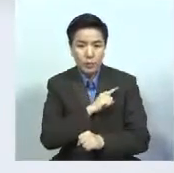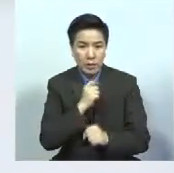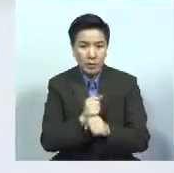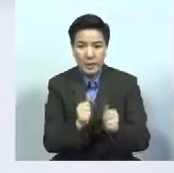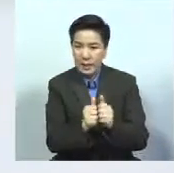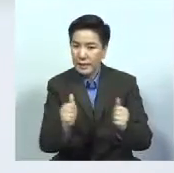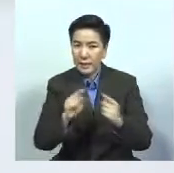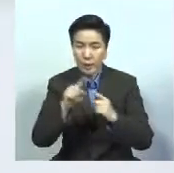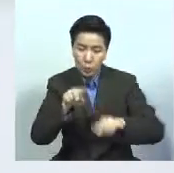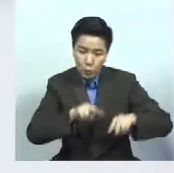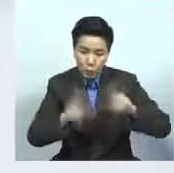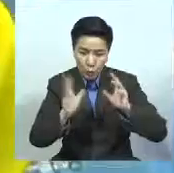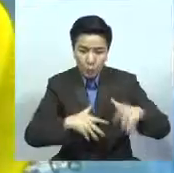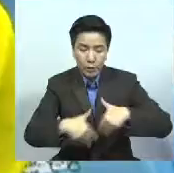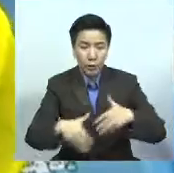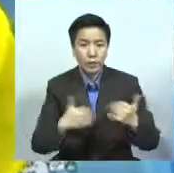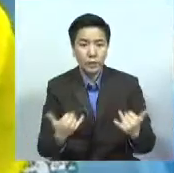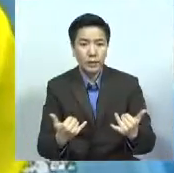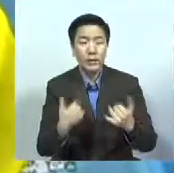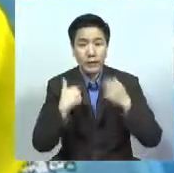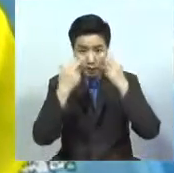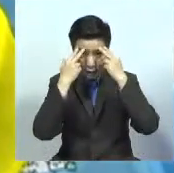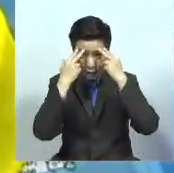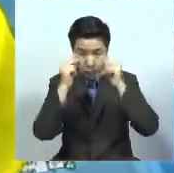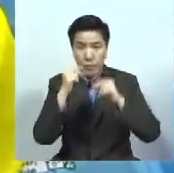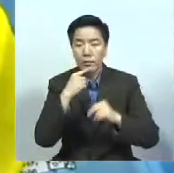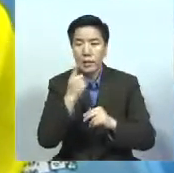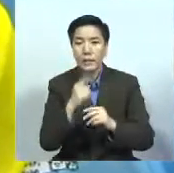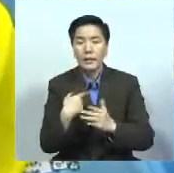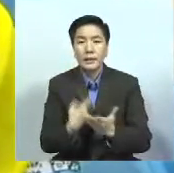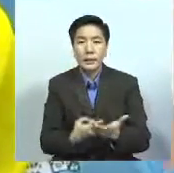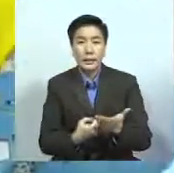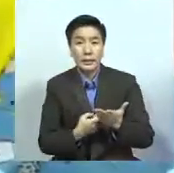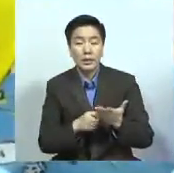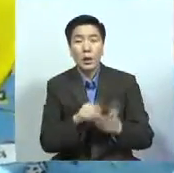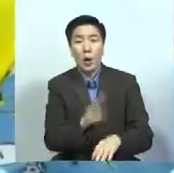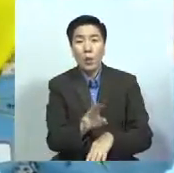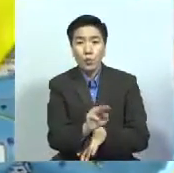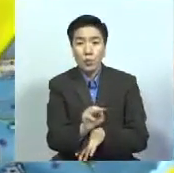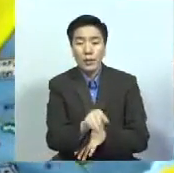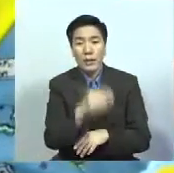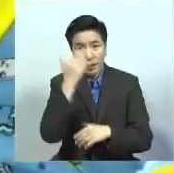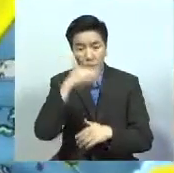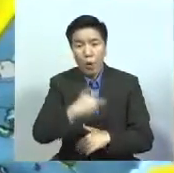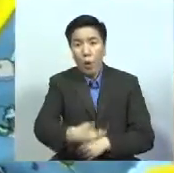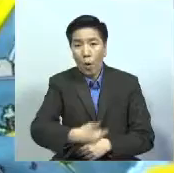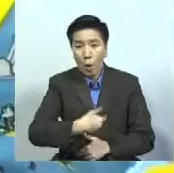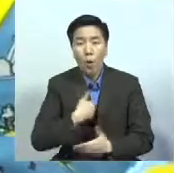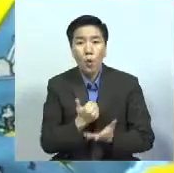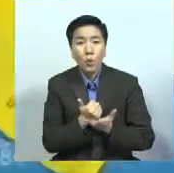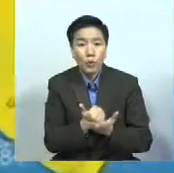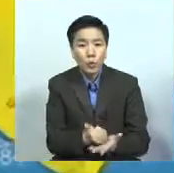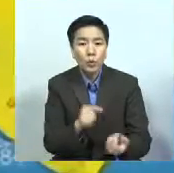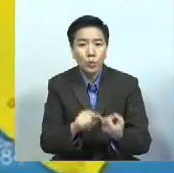ให้ดีที่สุดในการดูแลประชาชนนะครับท่านนายกนะครับยังได้รับข้อเสนอของทางมูลนิธินะครับที่ขอการช่วย